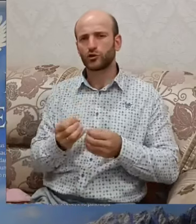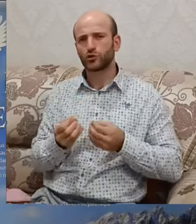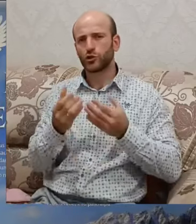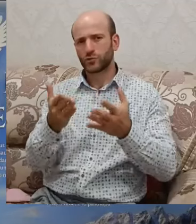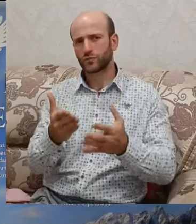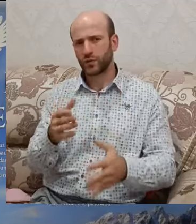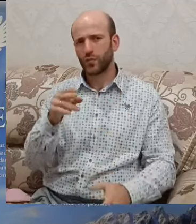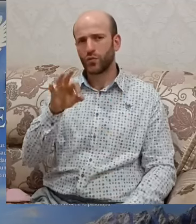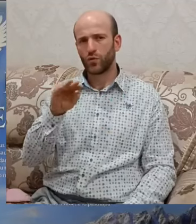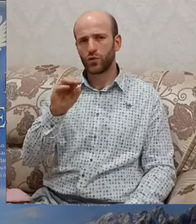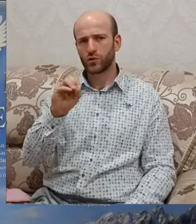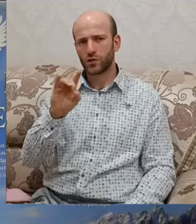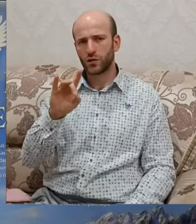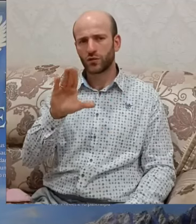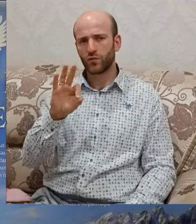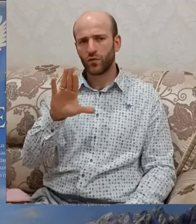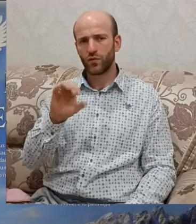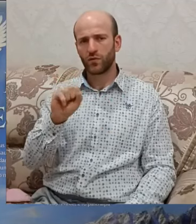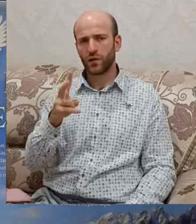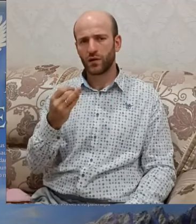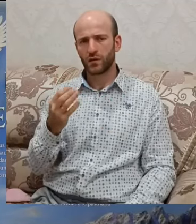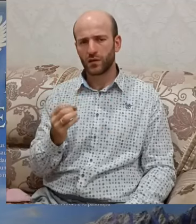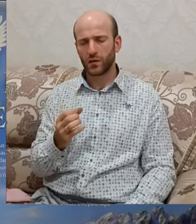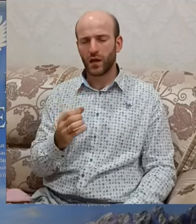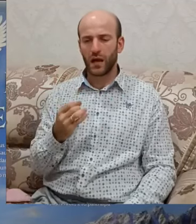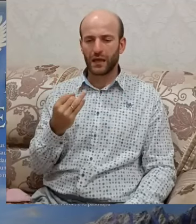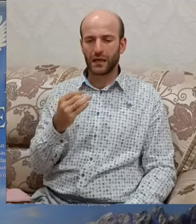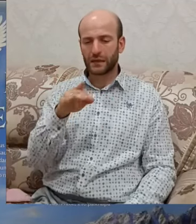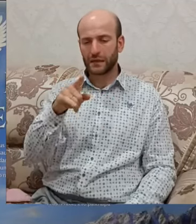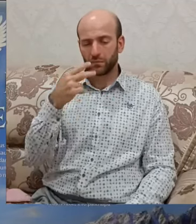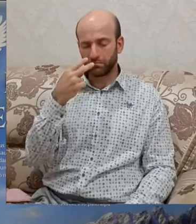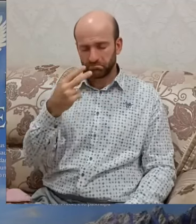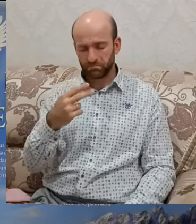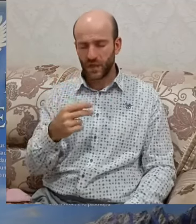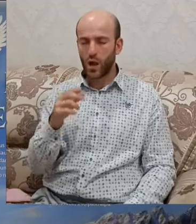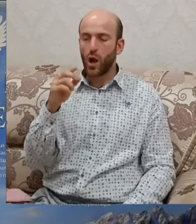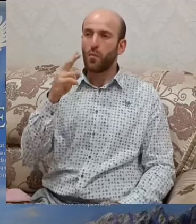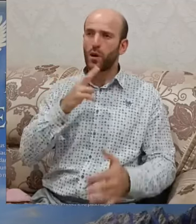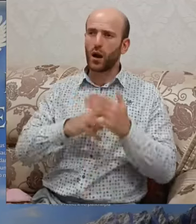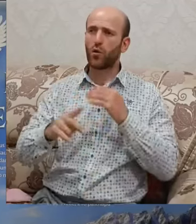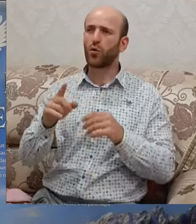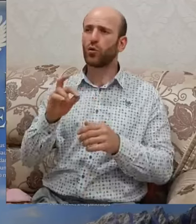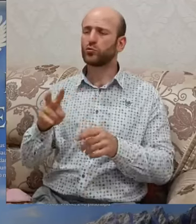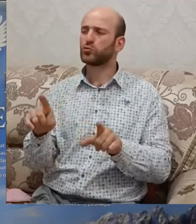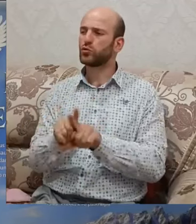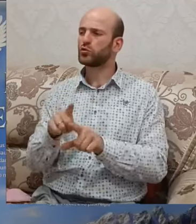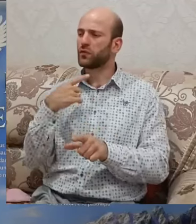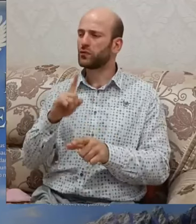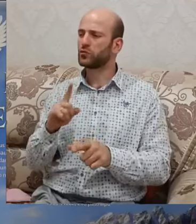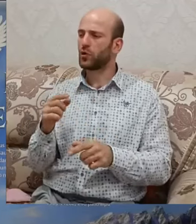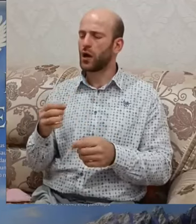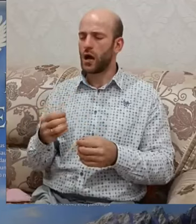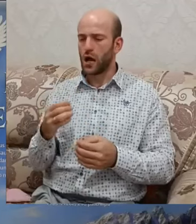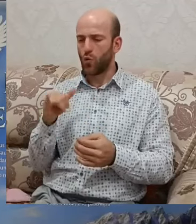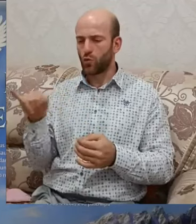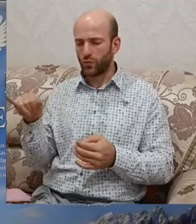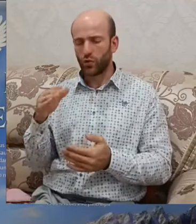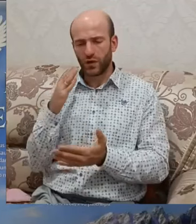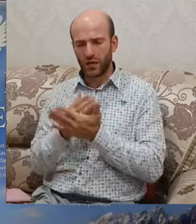Ir žinote, pas pranašą yra paukojimų tvarka. И знаете, у пророка есть порядок пожертвований. Aš neraginu jūs aukoti. Я